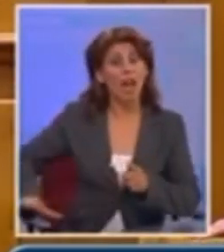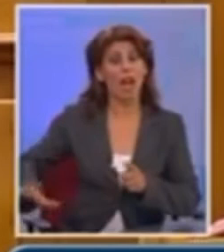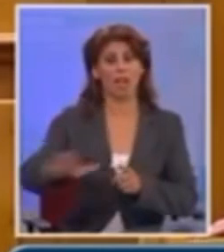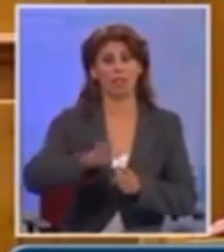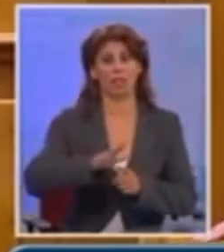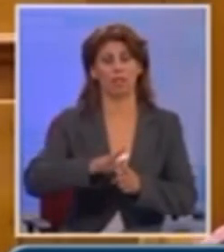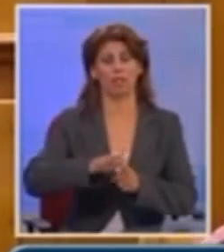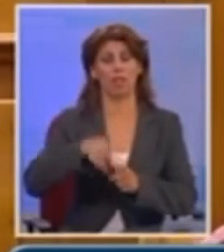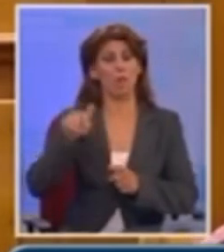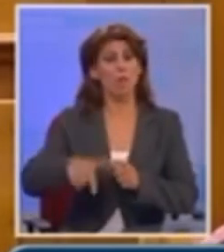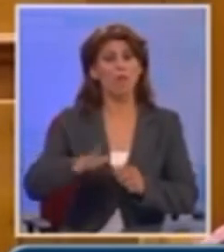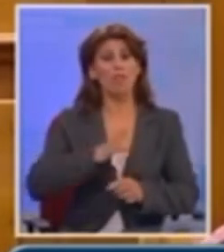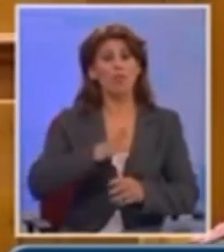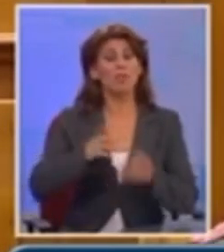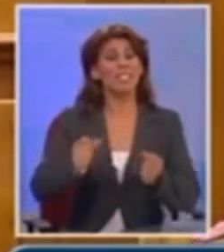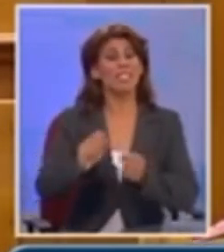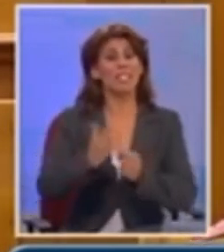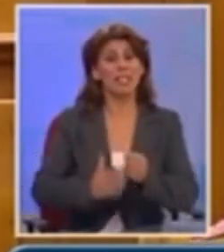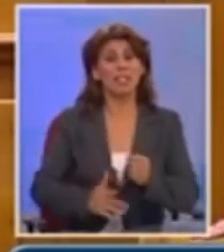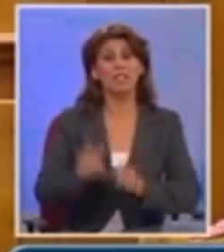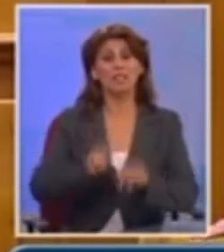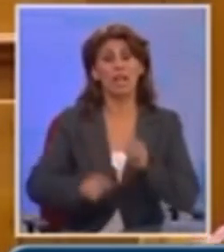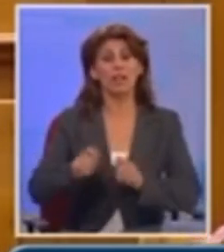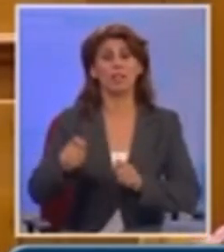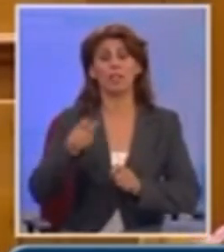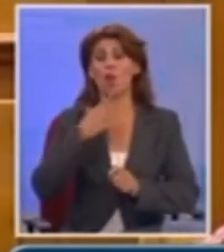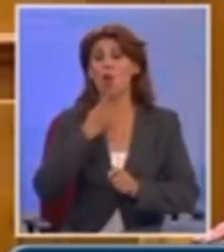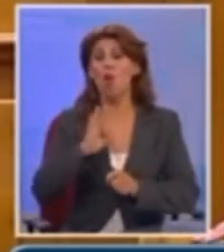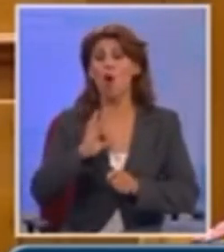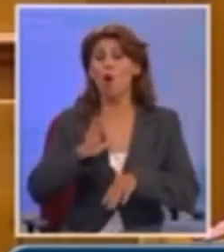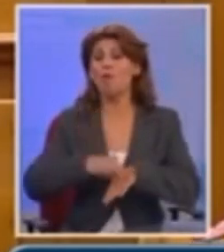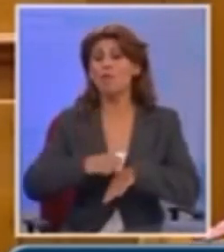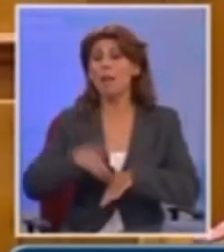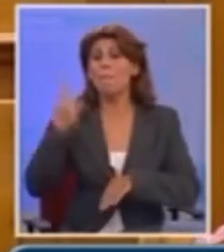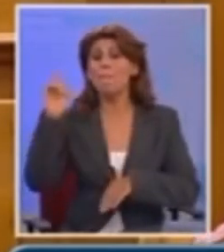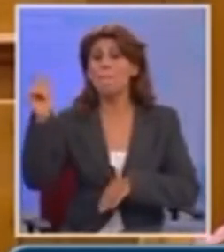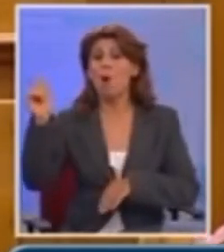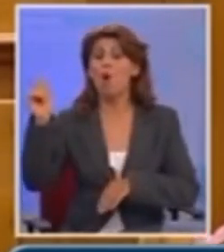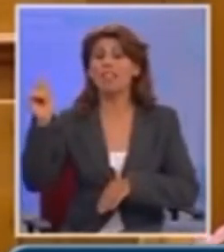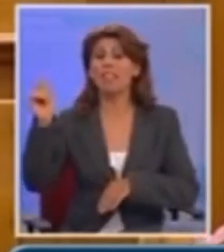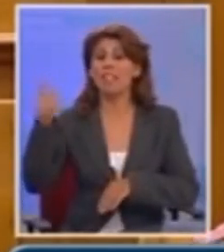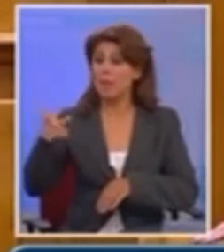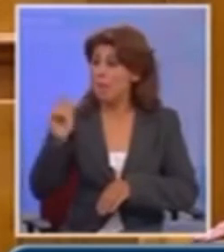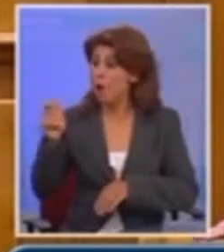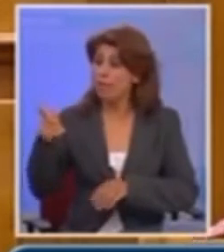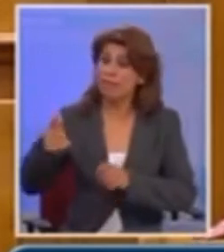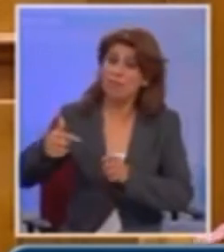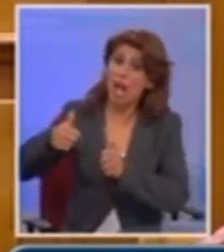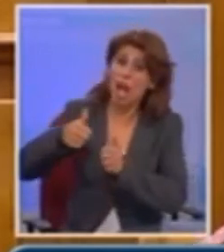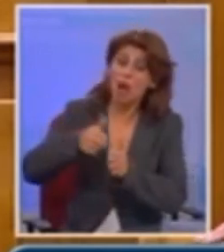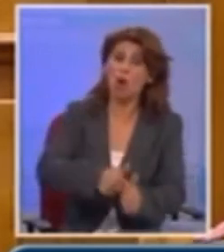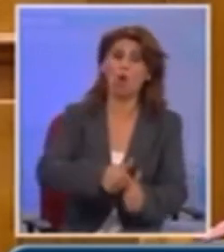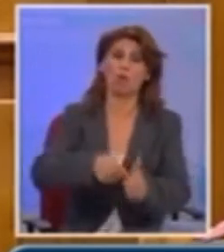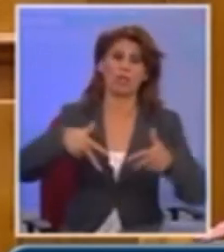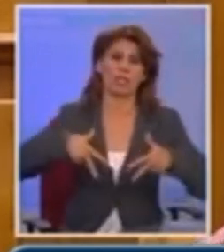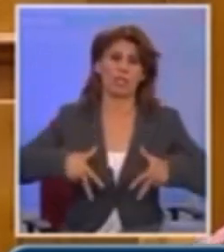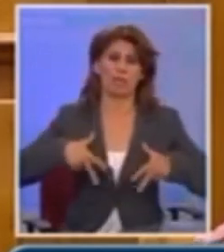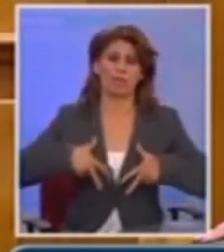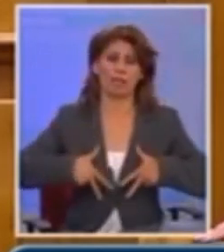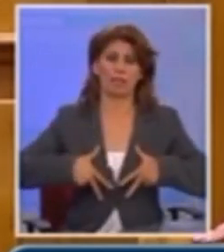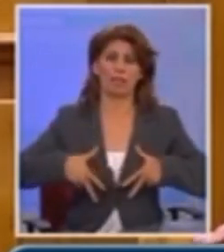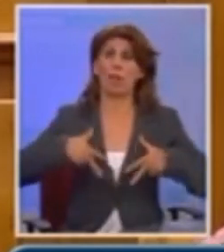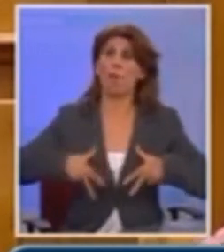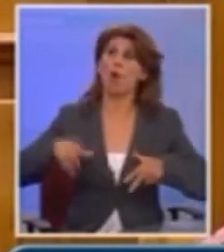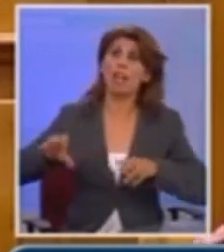που δημιουργήθηκε από πολιτικές που ακολουθήθηκαν από κυβερνήσεις